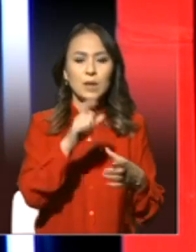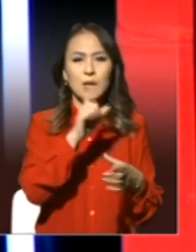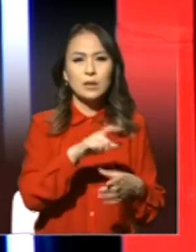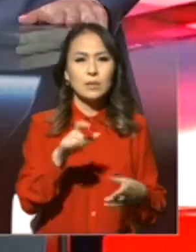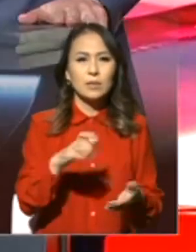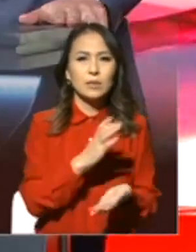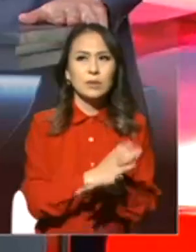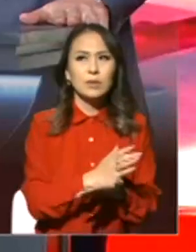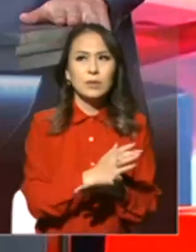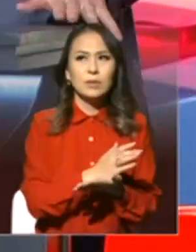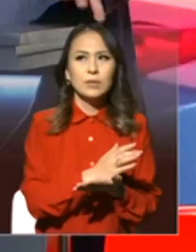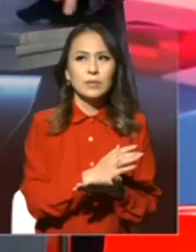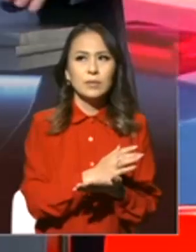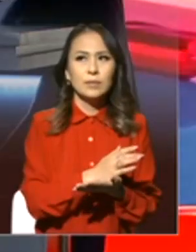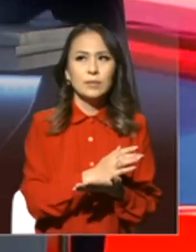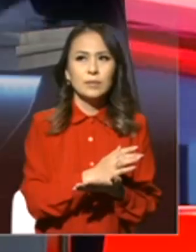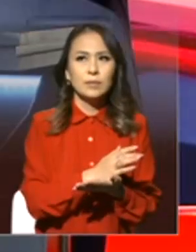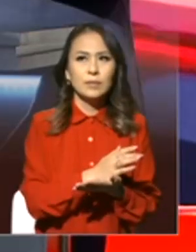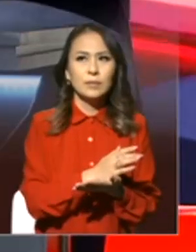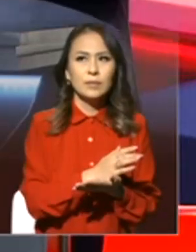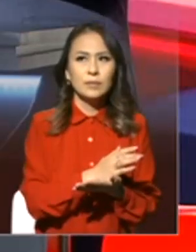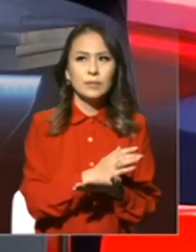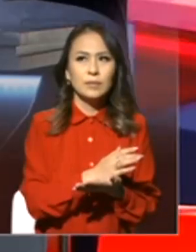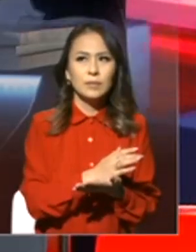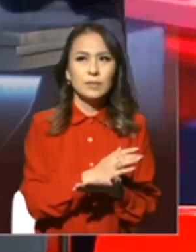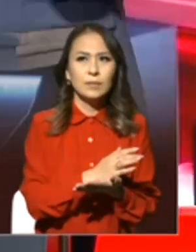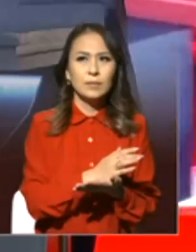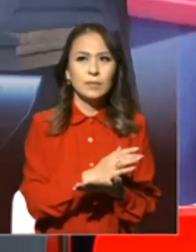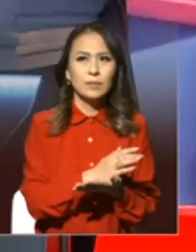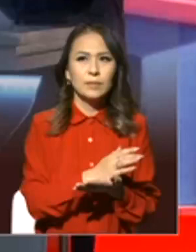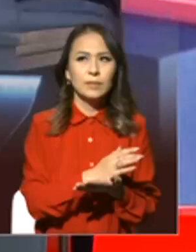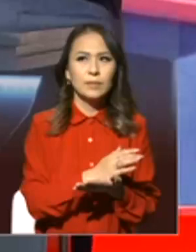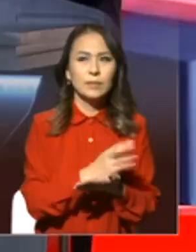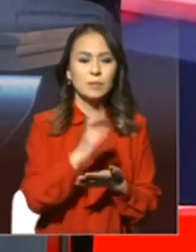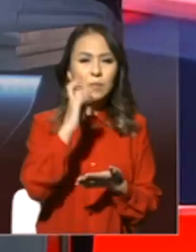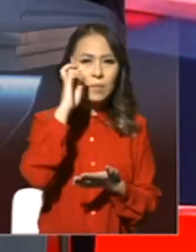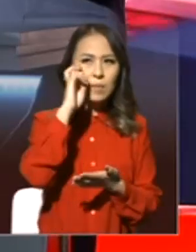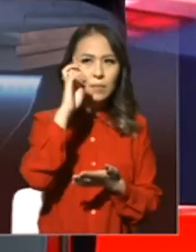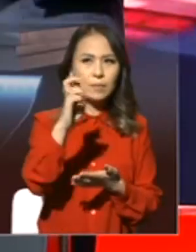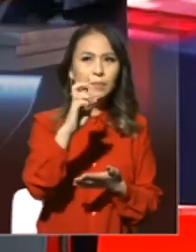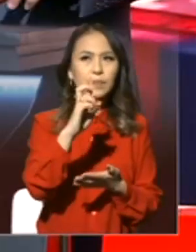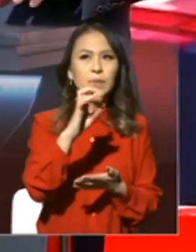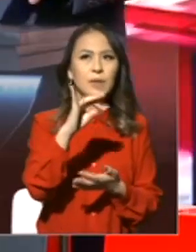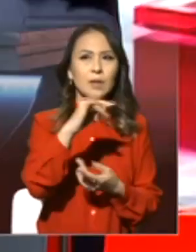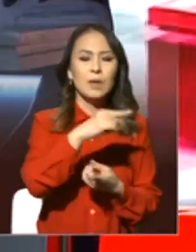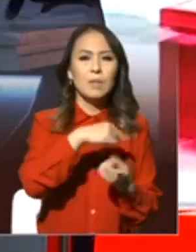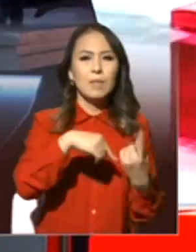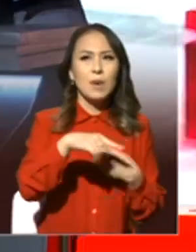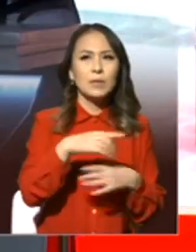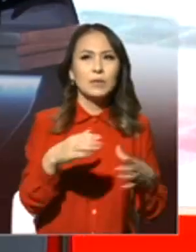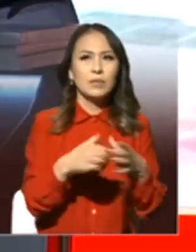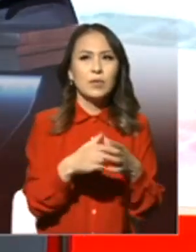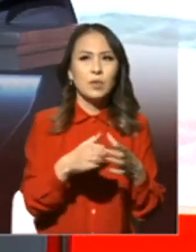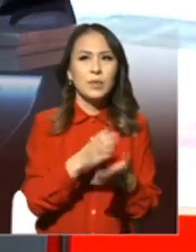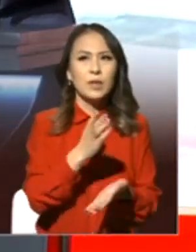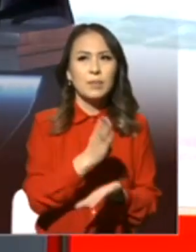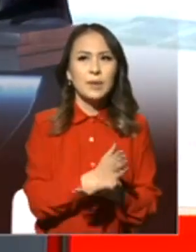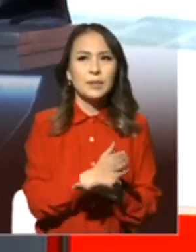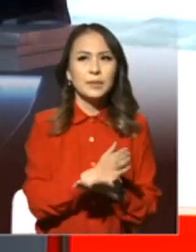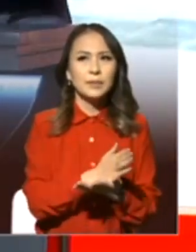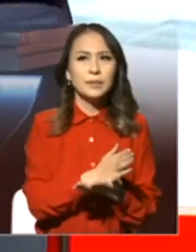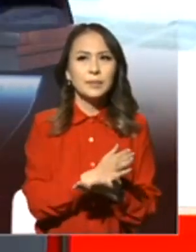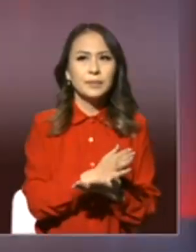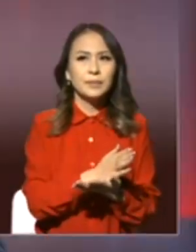адамдар тұр ғой, топтасқан жаңағы мемлекеттік және кәсіпкерлік топтасқан топтар бар.